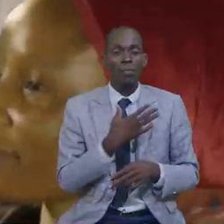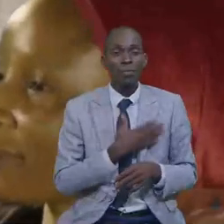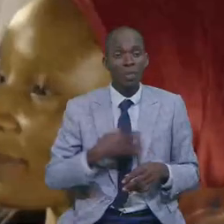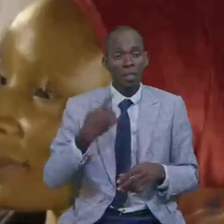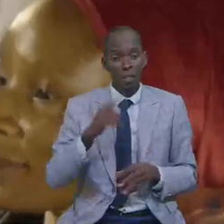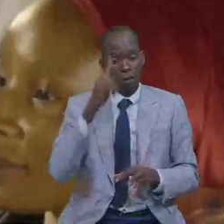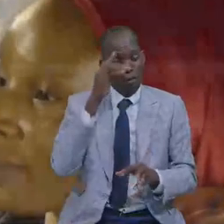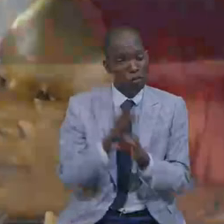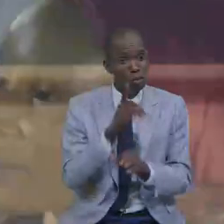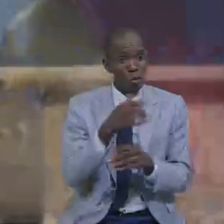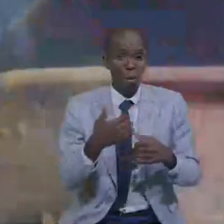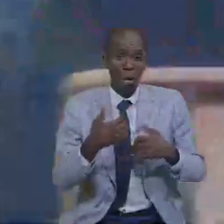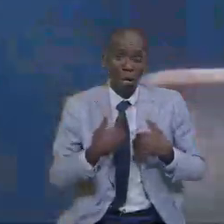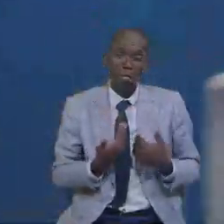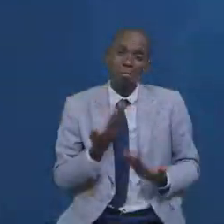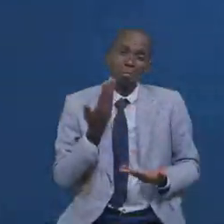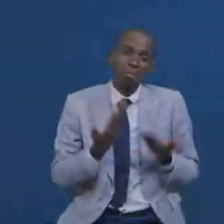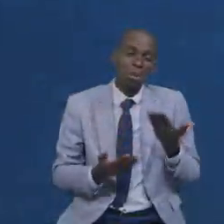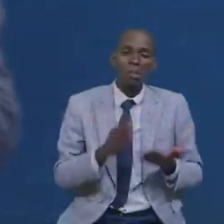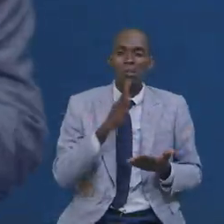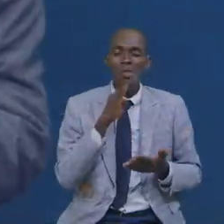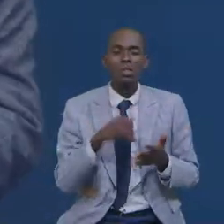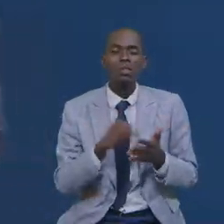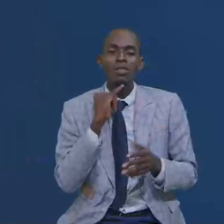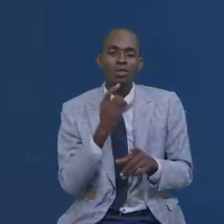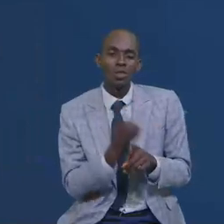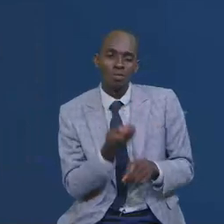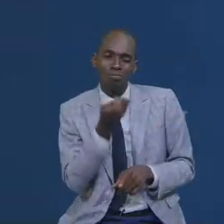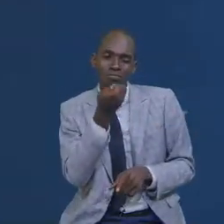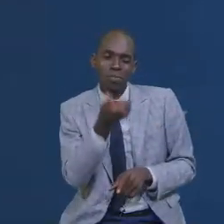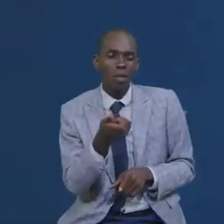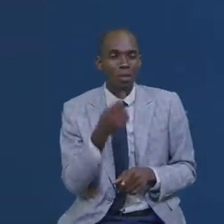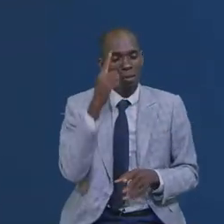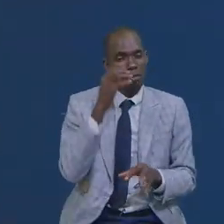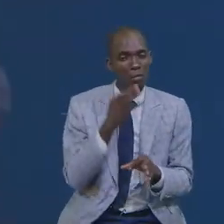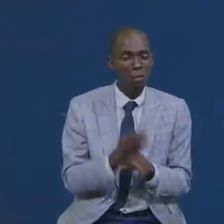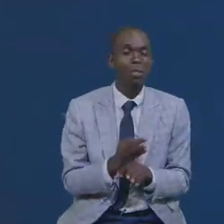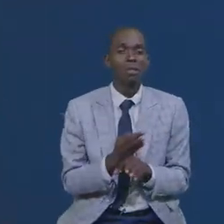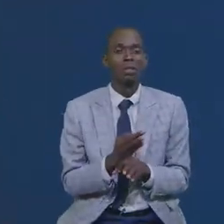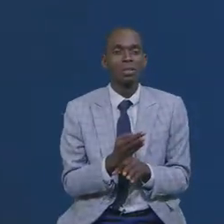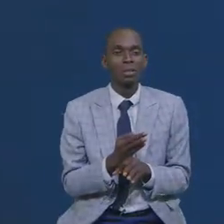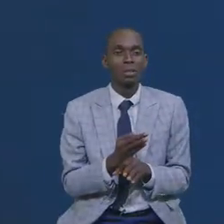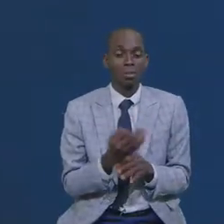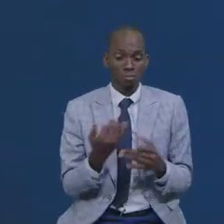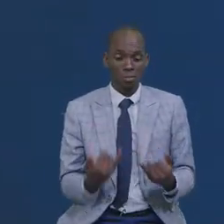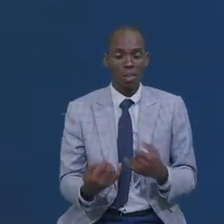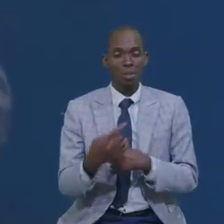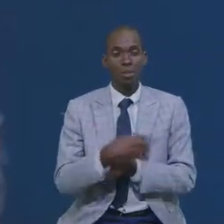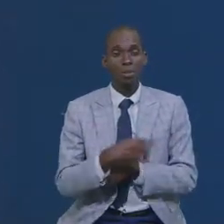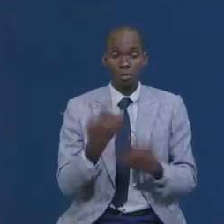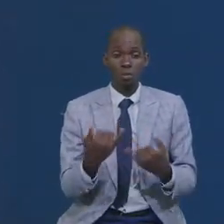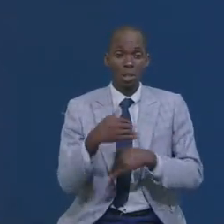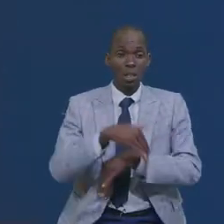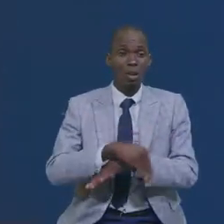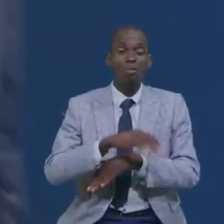et la foi que tu as même si c'est une petite foi même s'il semble que c'est une petite fois